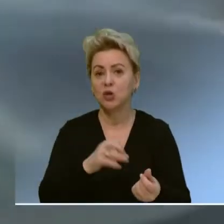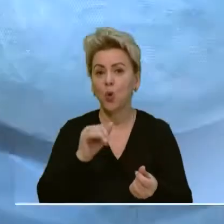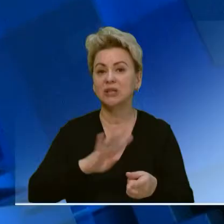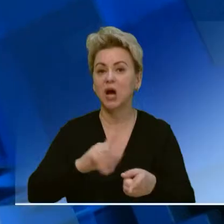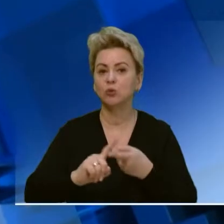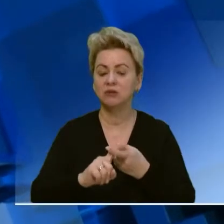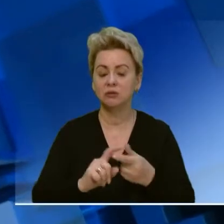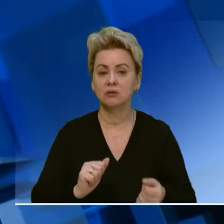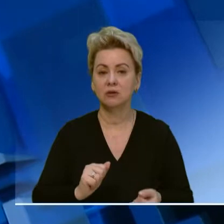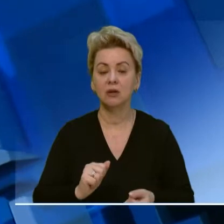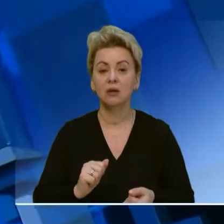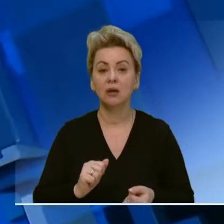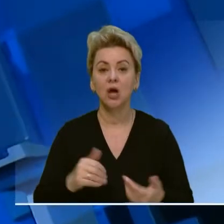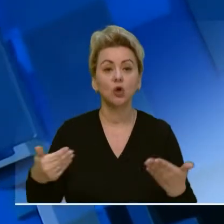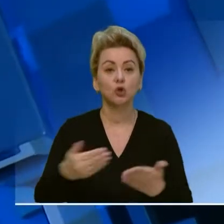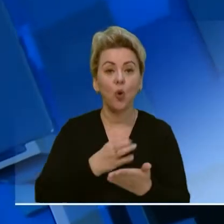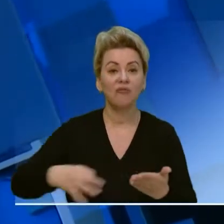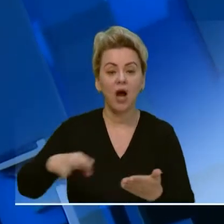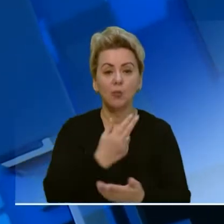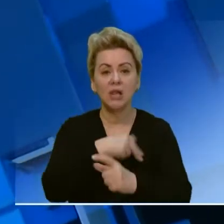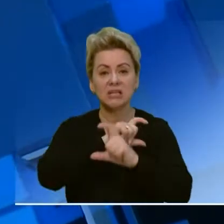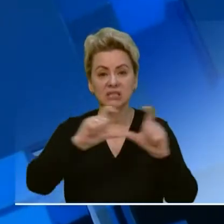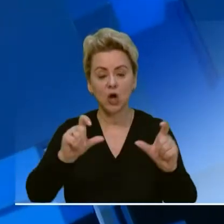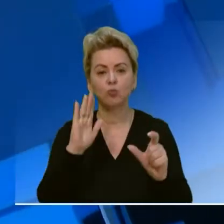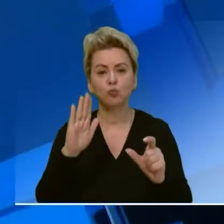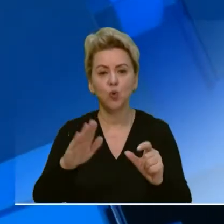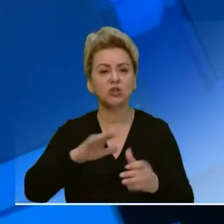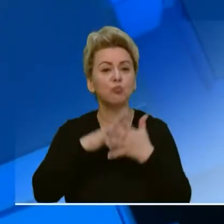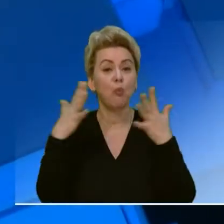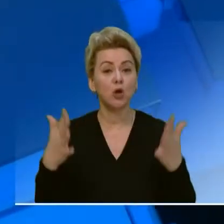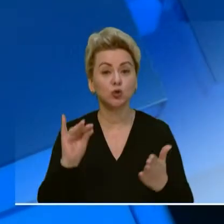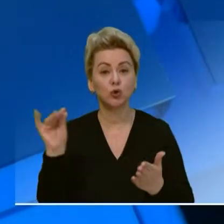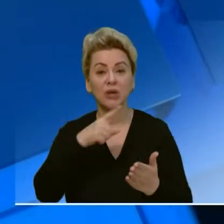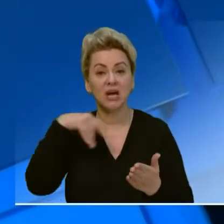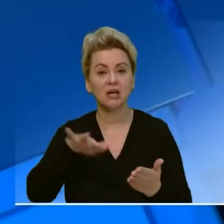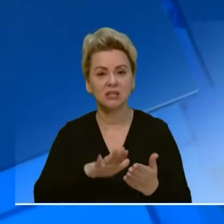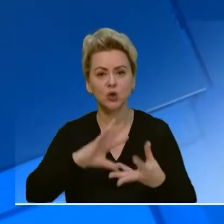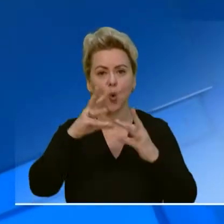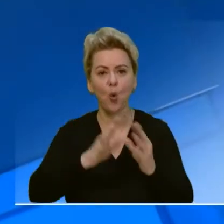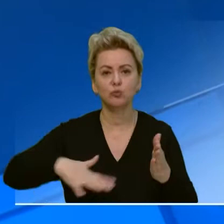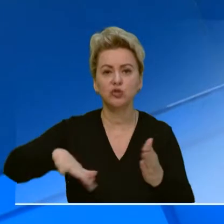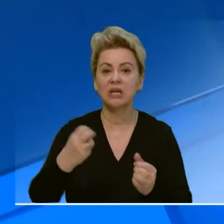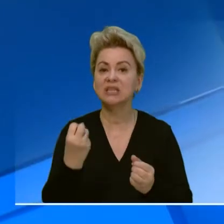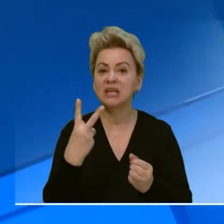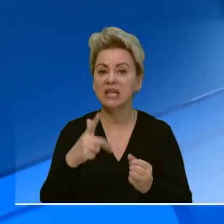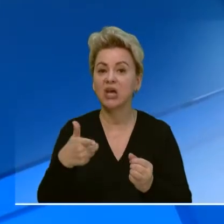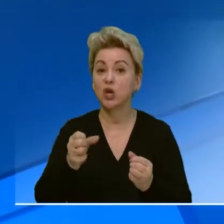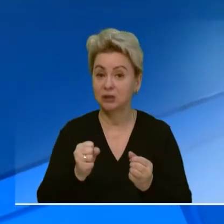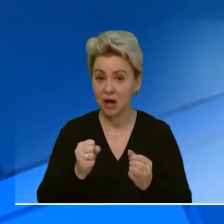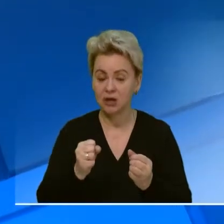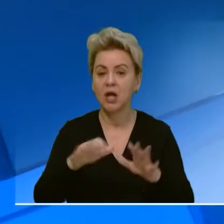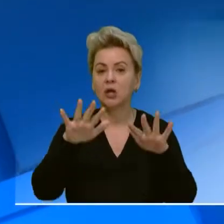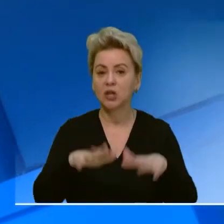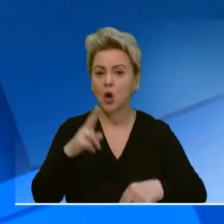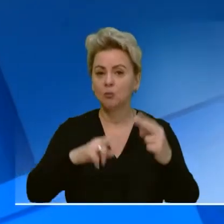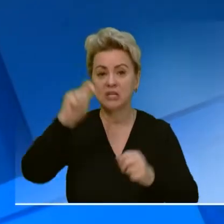коронавируса. Новая областная инфекционная больница будет самой большой на юге России. Общая площадь 13 гектаров. На